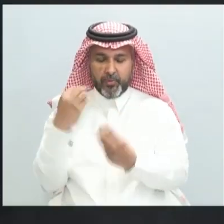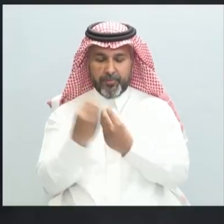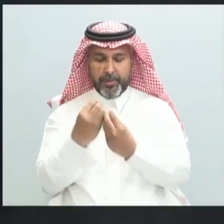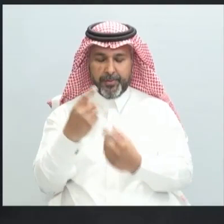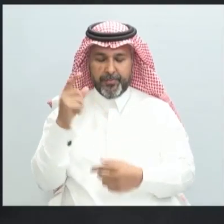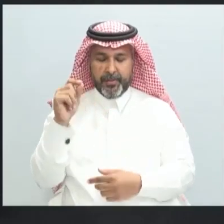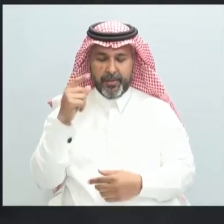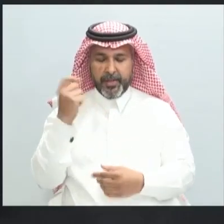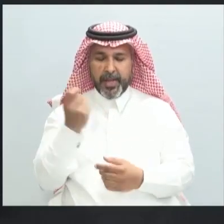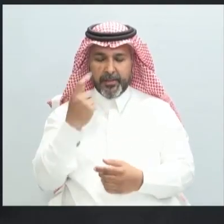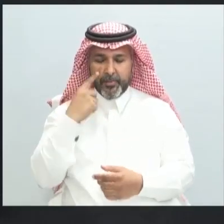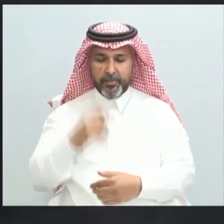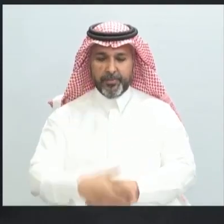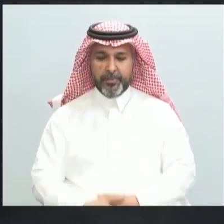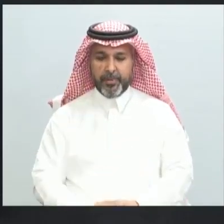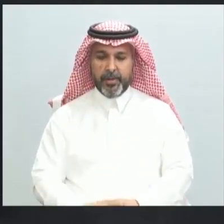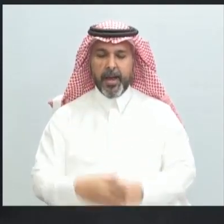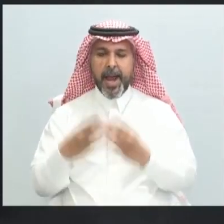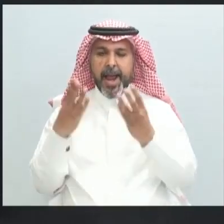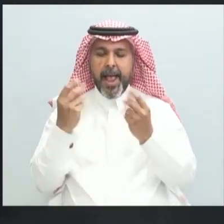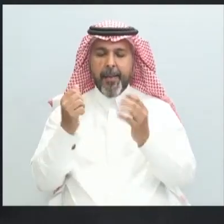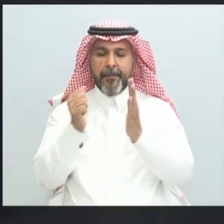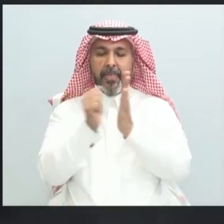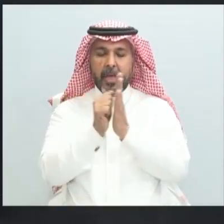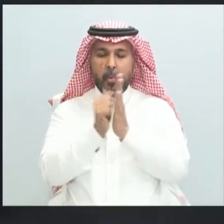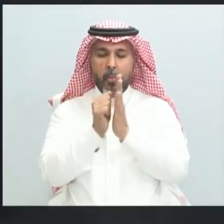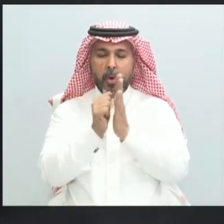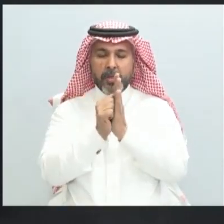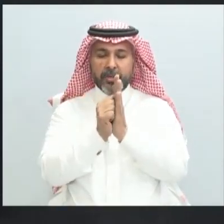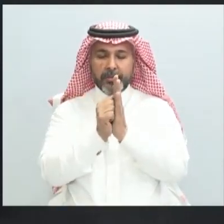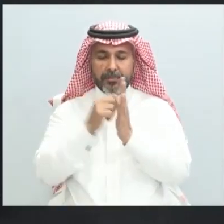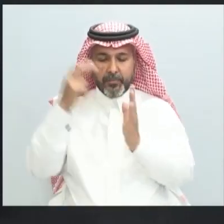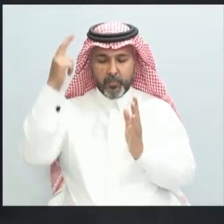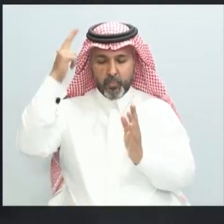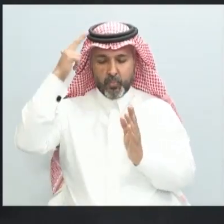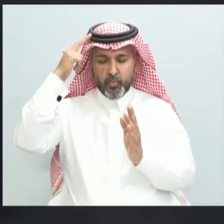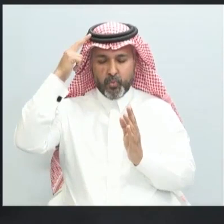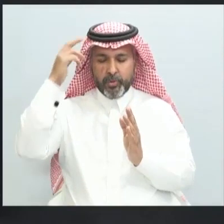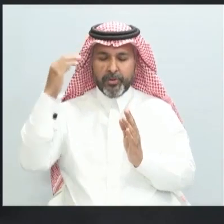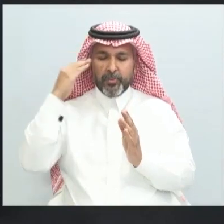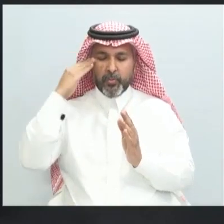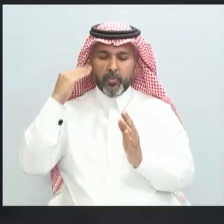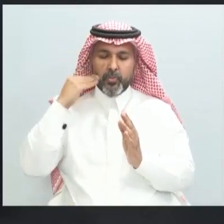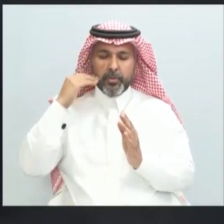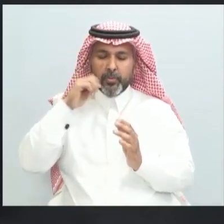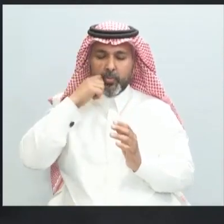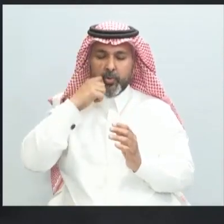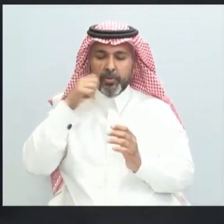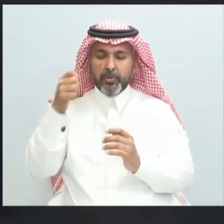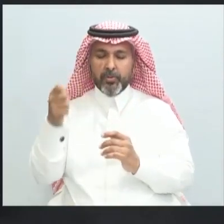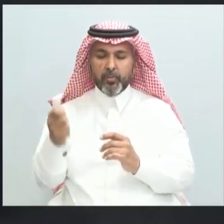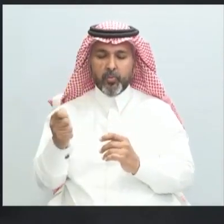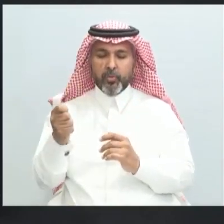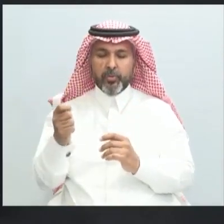ما شاء الله كان السؤال يقول عدد واجبات المواطن السعودي وجبات المواطن السعودي هي